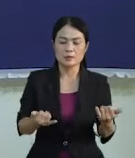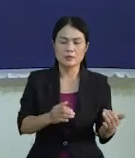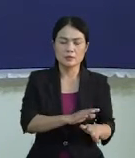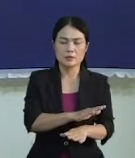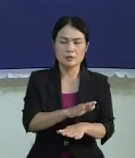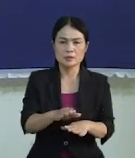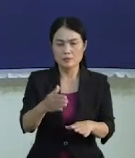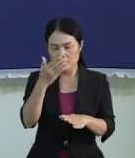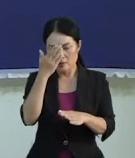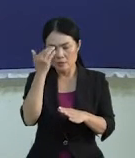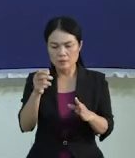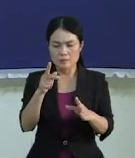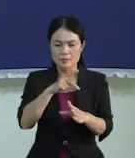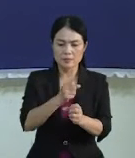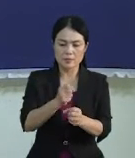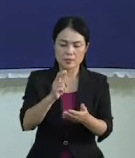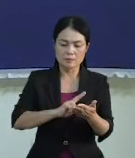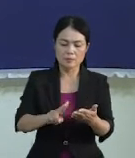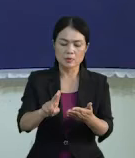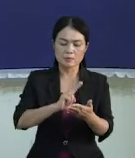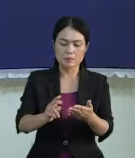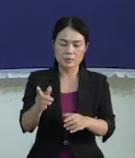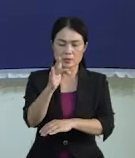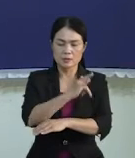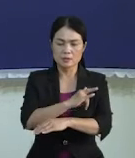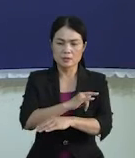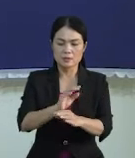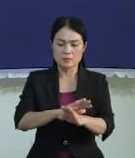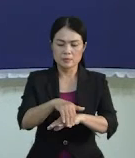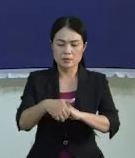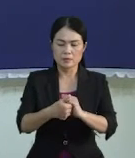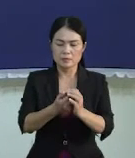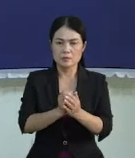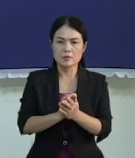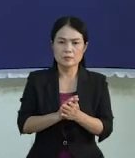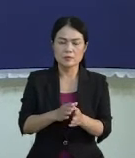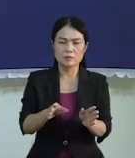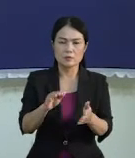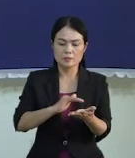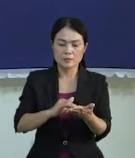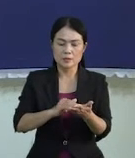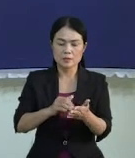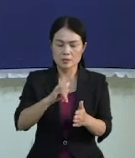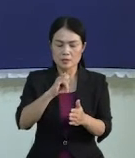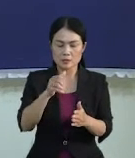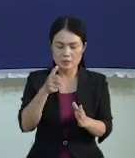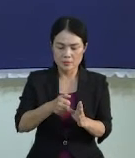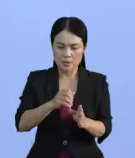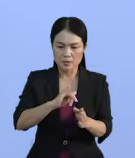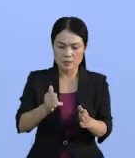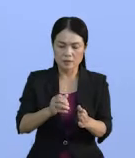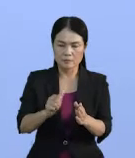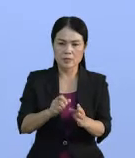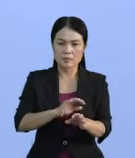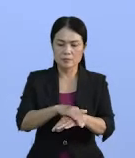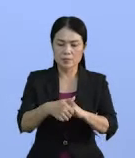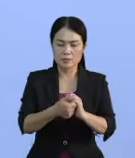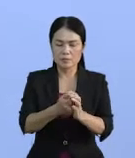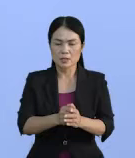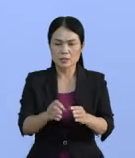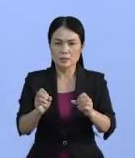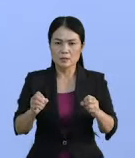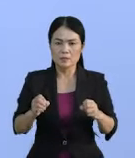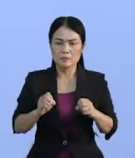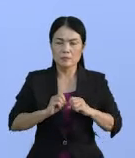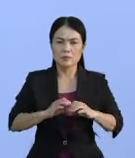ងអស់គ្នាកុំភ្លេចចូលរួមធ្វើអនាម័យជាប្រចាំដោយការលាងដៃជាមួយសាប៊ូឬក៏អាកុលឬក៏ជែលលាងដៃដើម្បីក